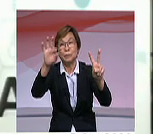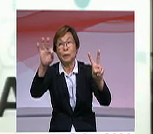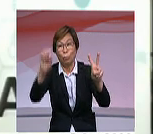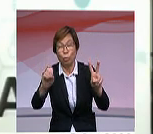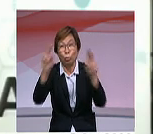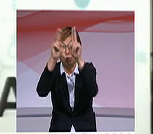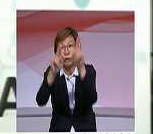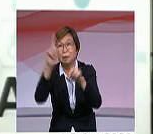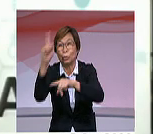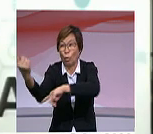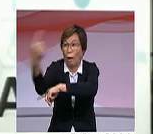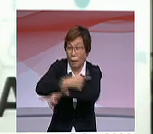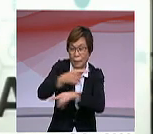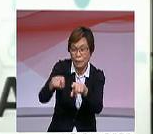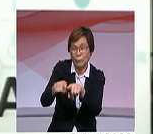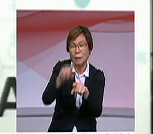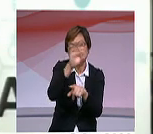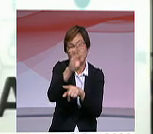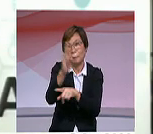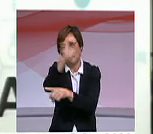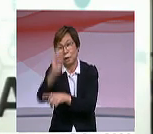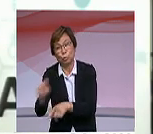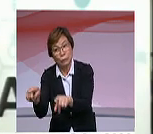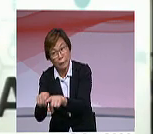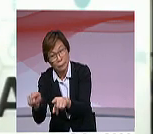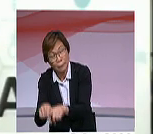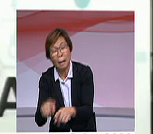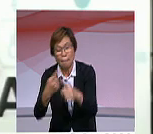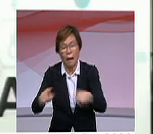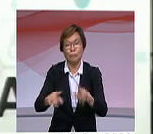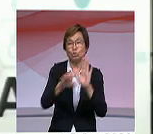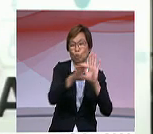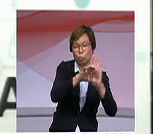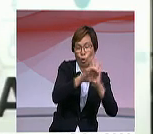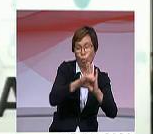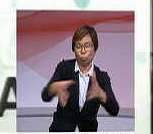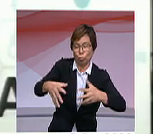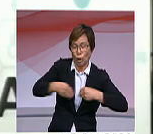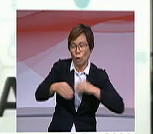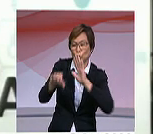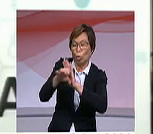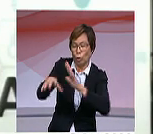2,390 ujian seharian bersamaan dengan 96%. Tetapi sampel yang diterima ialah